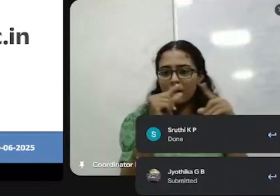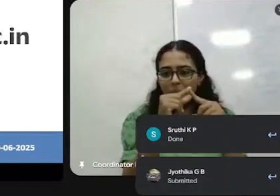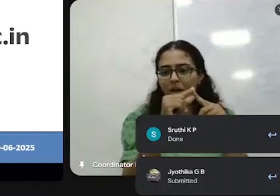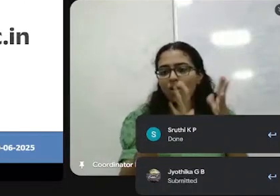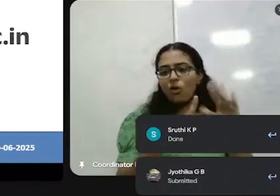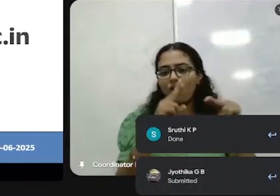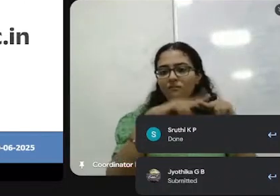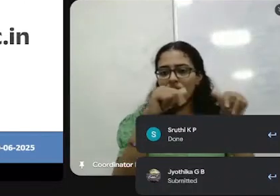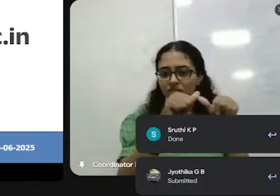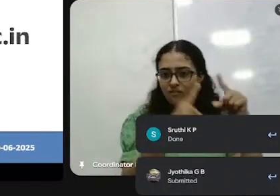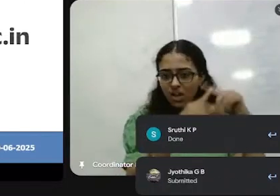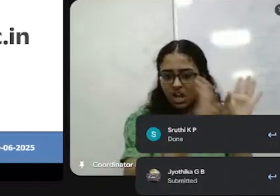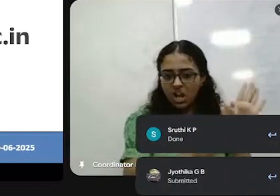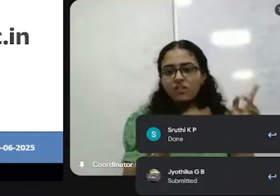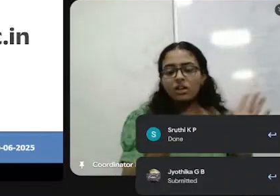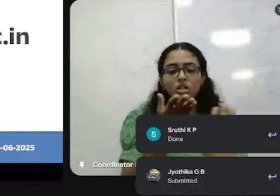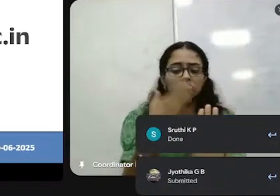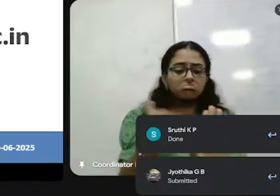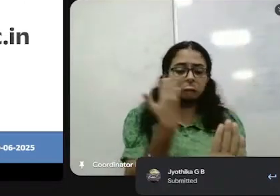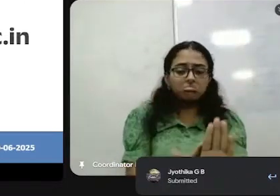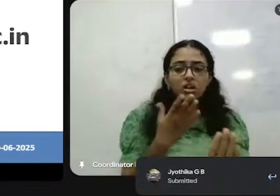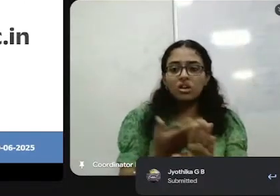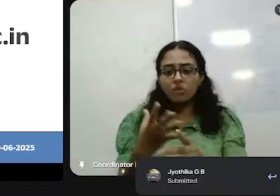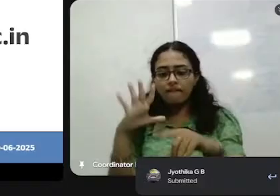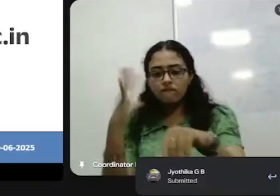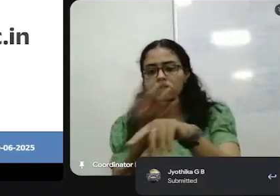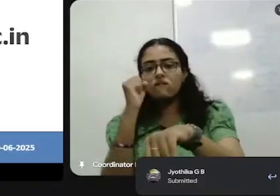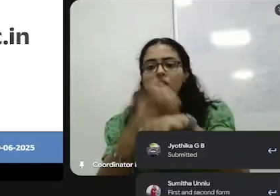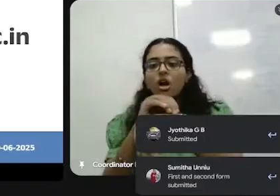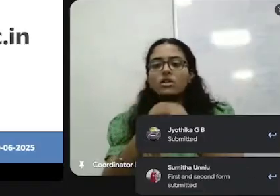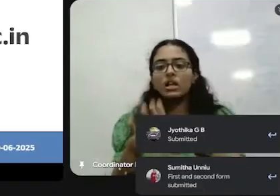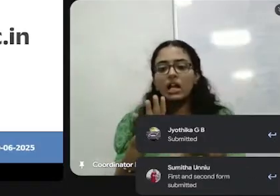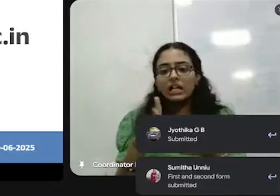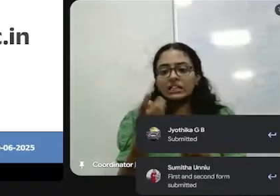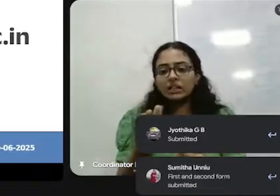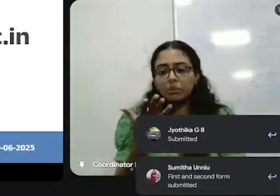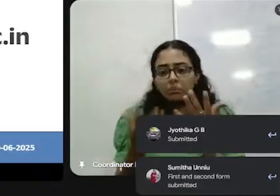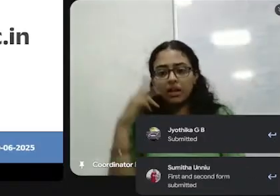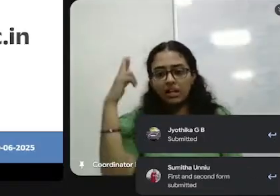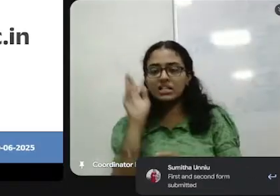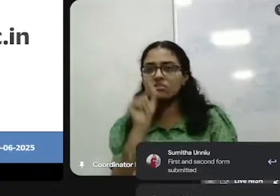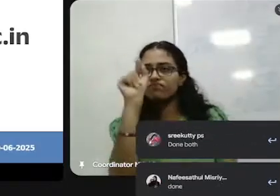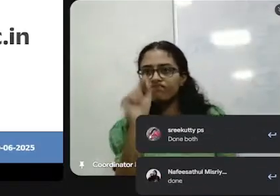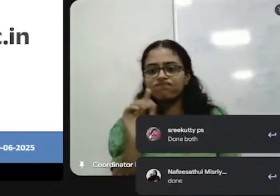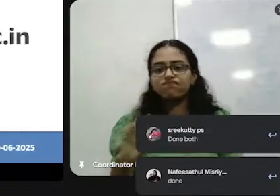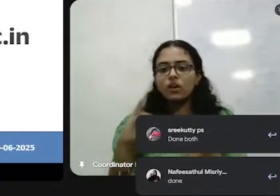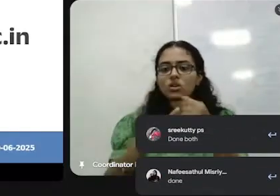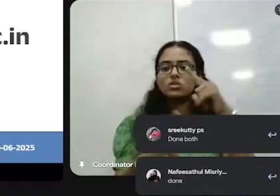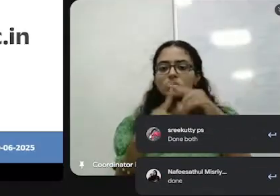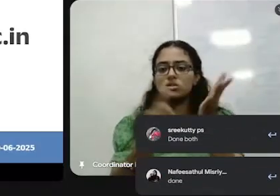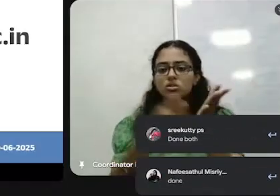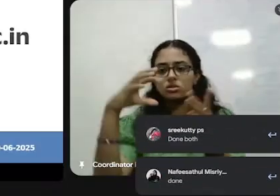കണ്ടുപിടിച്ചിട്ടില്ലാത്ത ചിലപ്പം കാരണങ്ങൾ കൊണ്ട് സ്ട്രോക്ക് വരാം. ചിലപ്പം സ്ട്രെസ് കൊണ്ടാകാം, വേറെ എന്തെങ്കിലും കാരണങ്ങൾ കൊണ്ടാകാം. അപ്പം